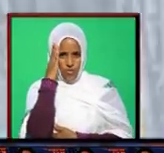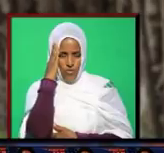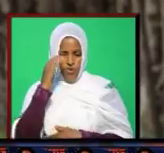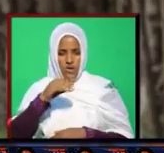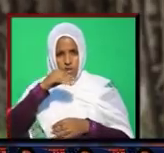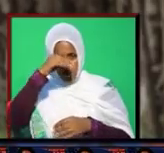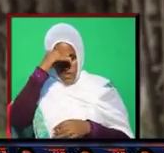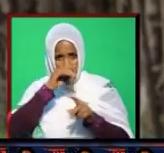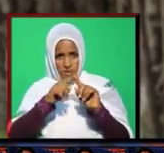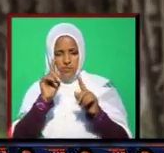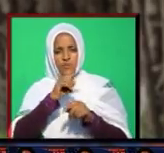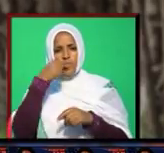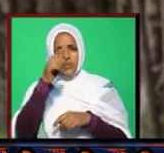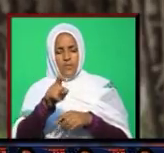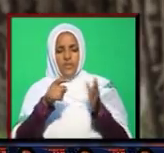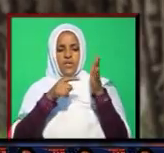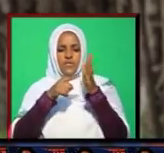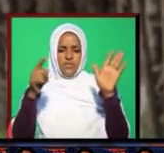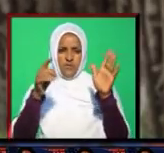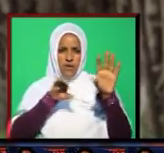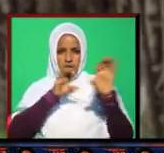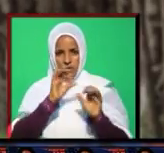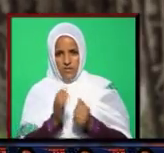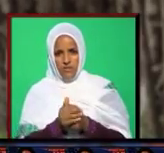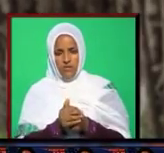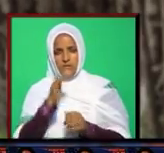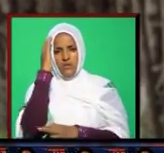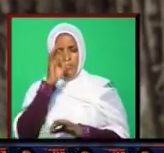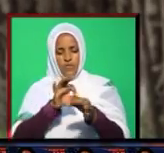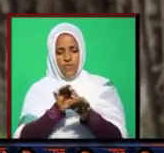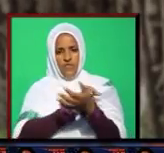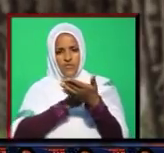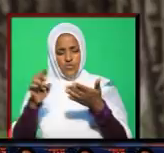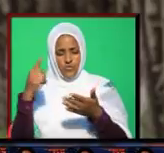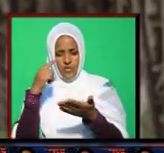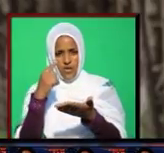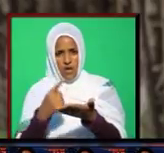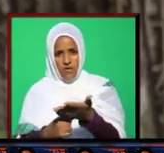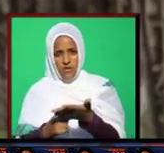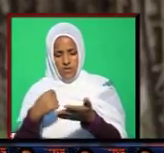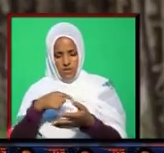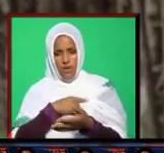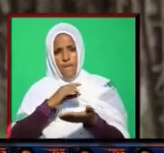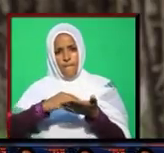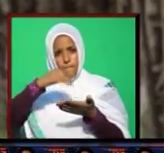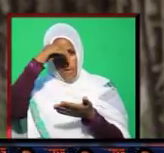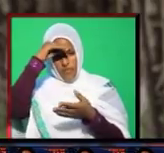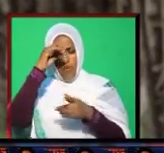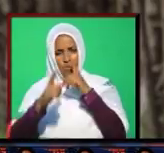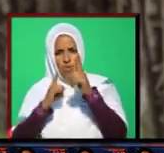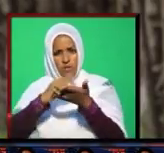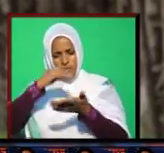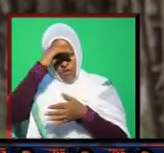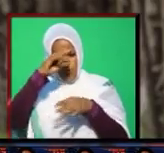ያለን። እየተማርን ግን ምን ልንል ይገባል? ግለጽልን እግዚአብሔር መንፈስ ቅዱስ። ያን የምንማረው